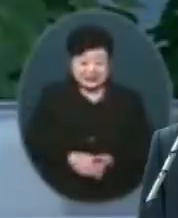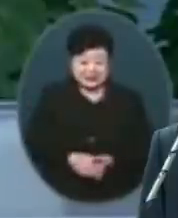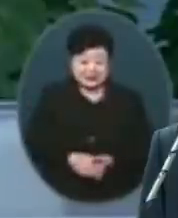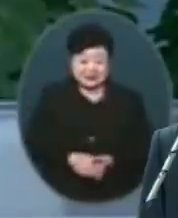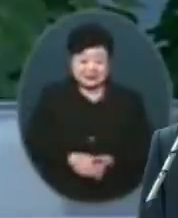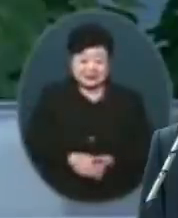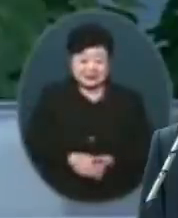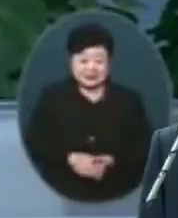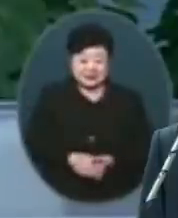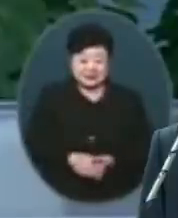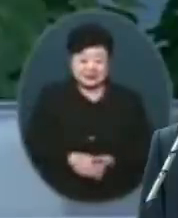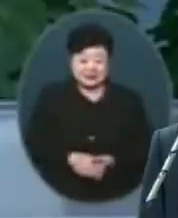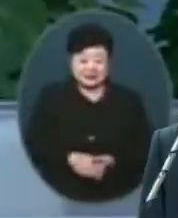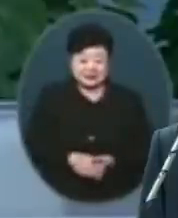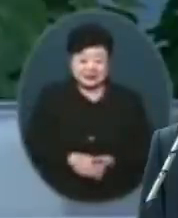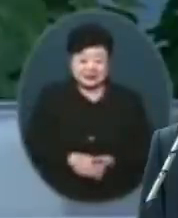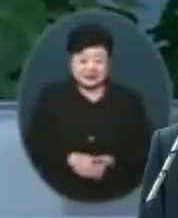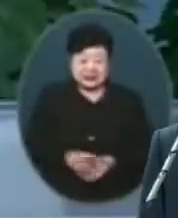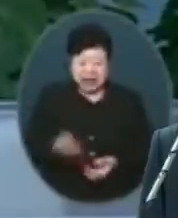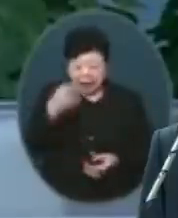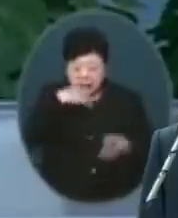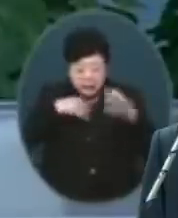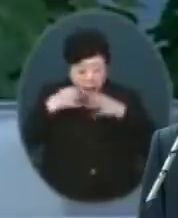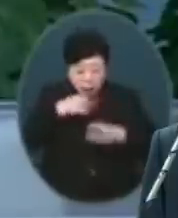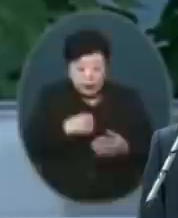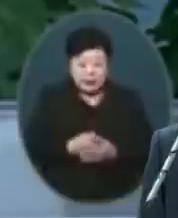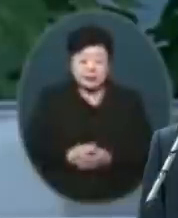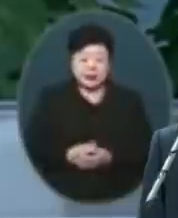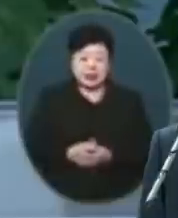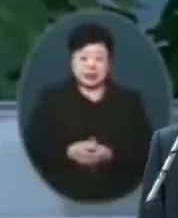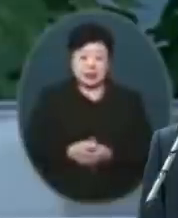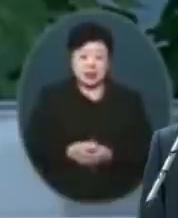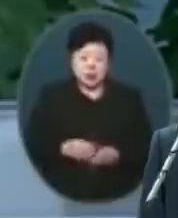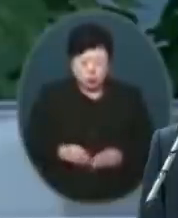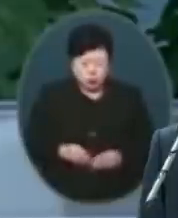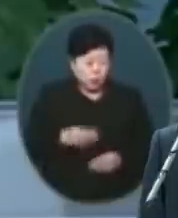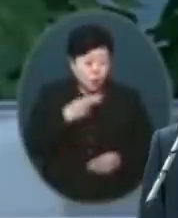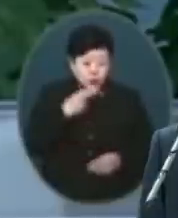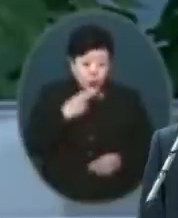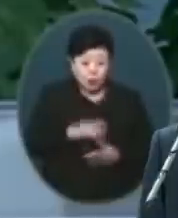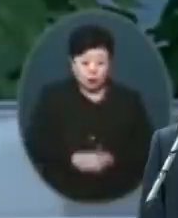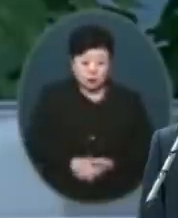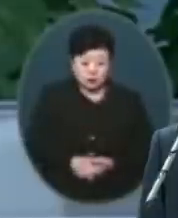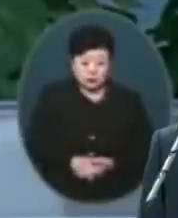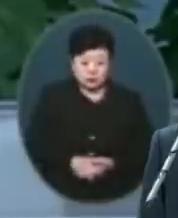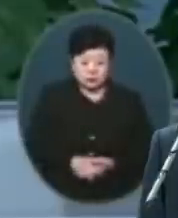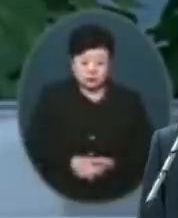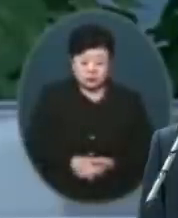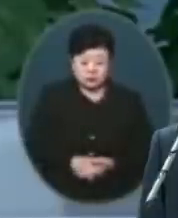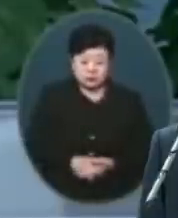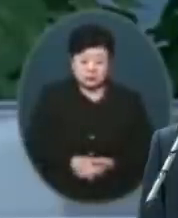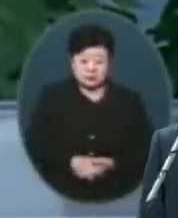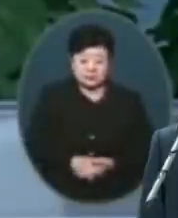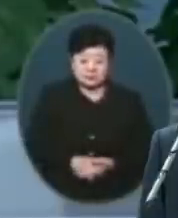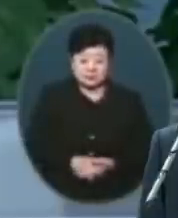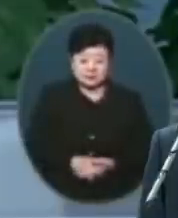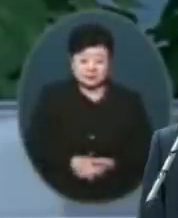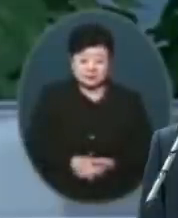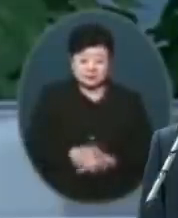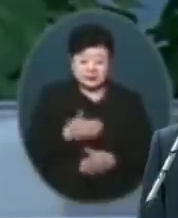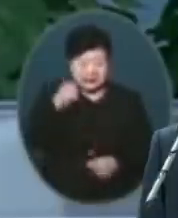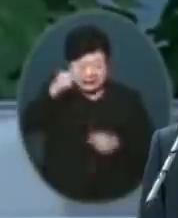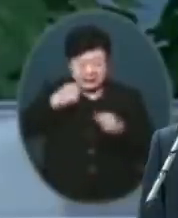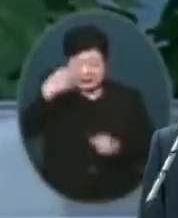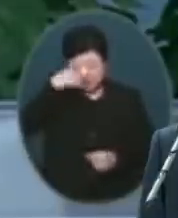영원한 사냥꾼이 아닙니다. 젊은 사자는 굶지 않습니다. 어떻게 하는지 다른